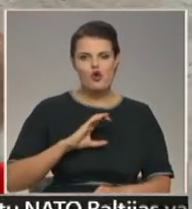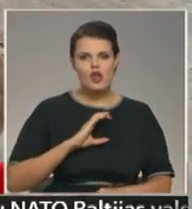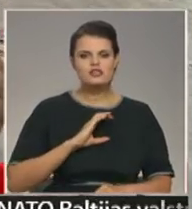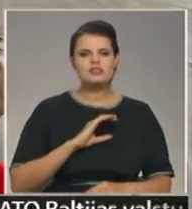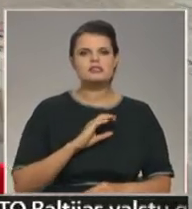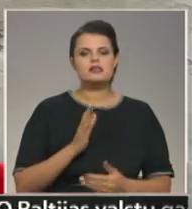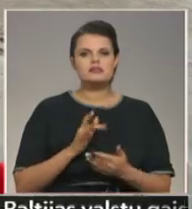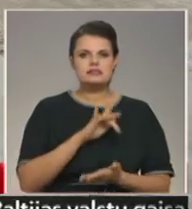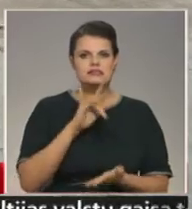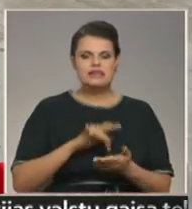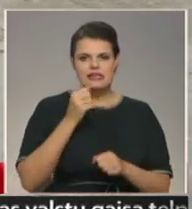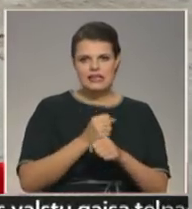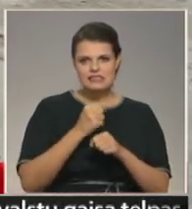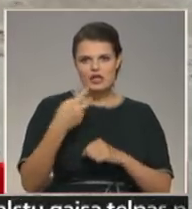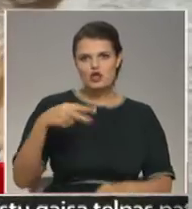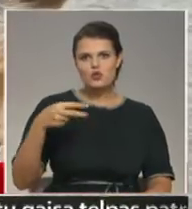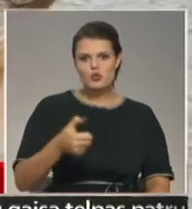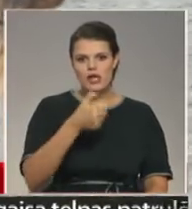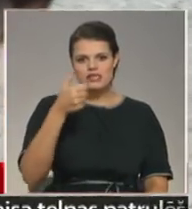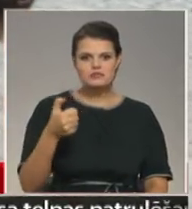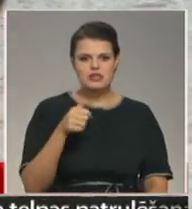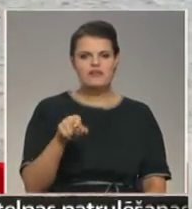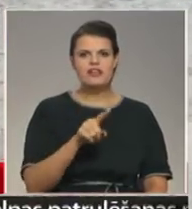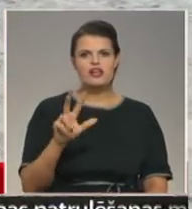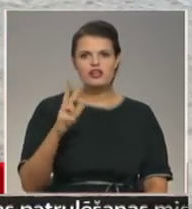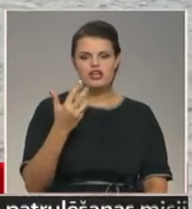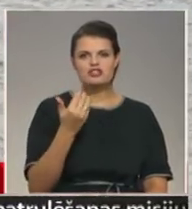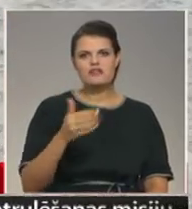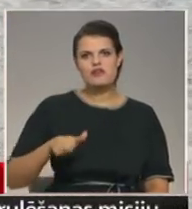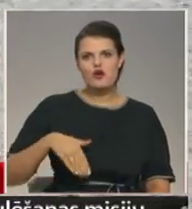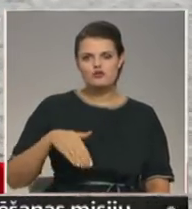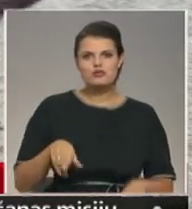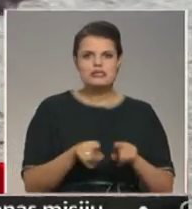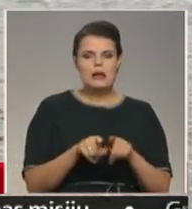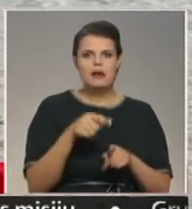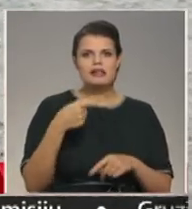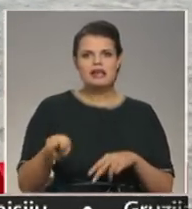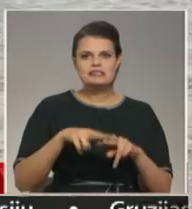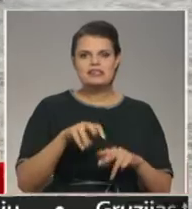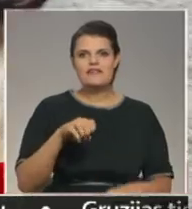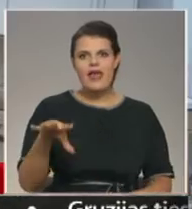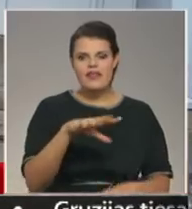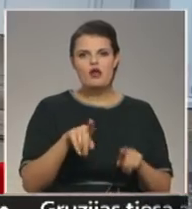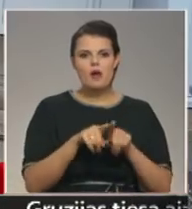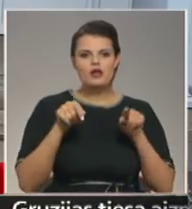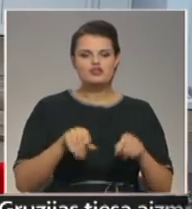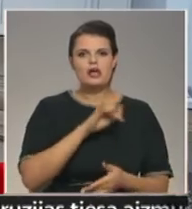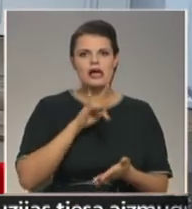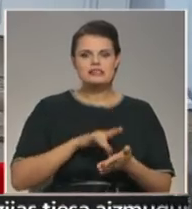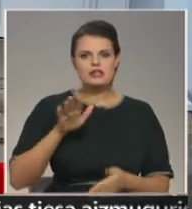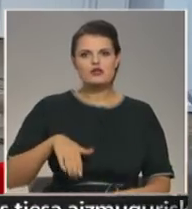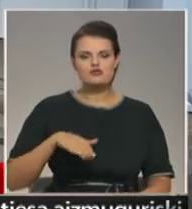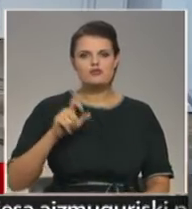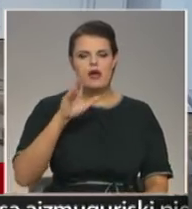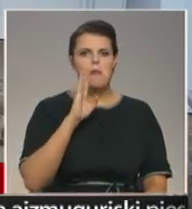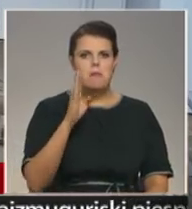kinoloģijas centrā strādā jau tajā 20 gadus. Undu ir trešais Guntara suns un gluži tāpat kā citvietā Eiropā arī šajā centrā suņi pamatā ir